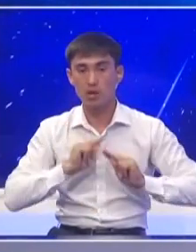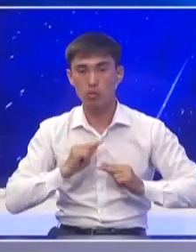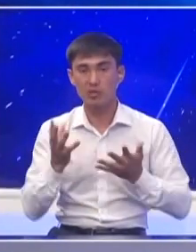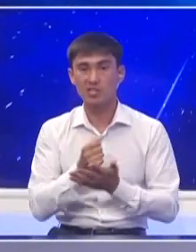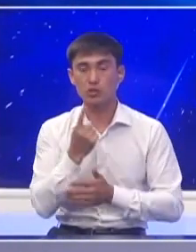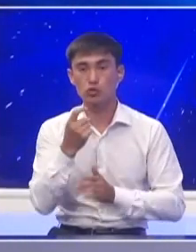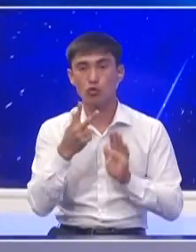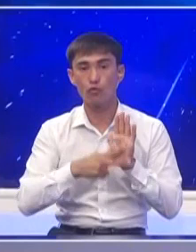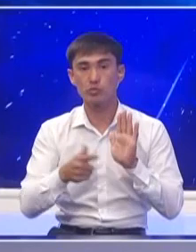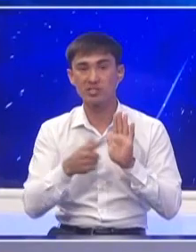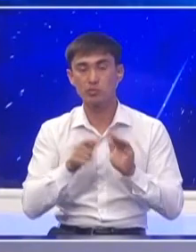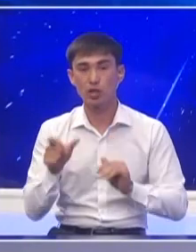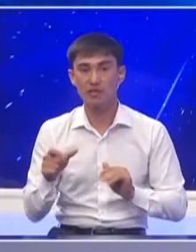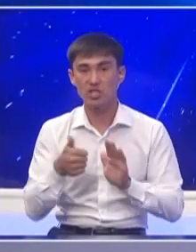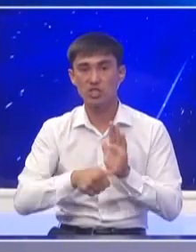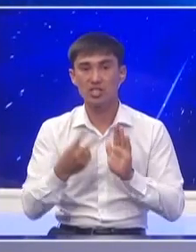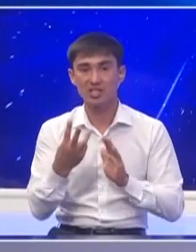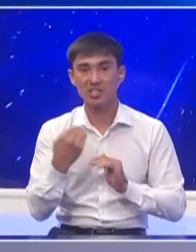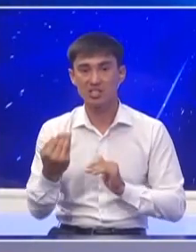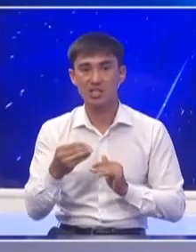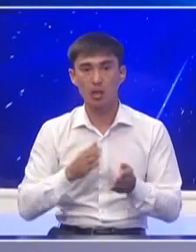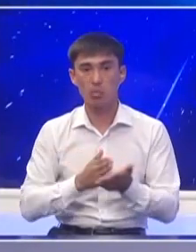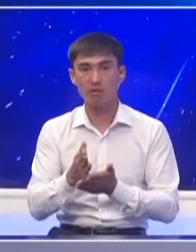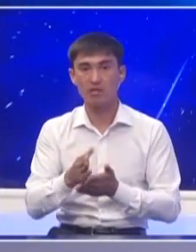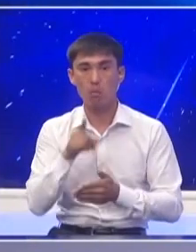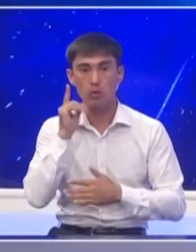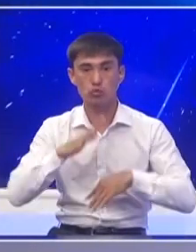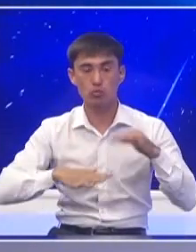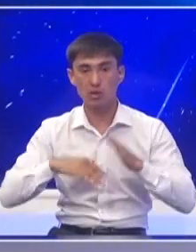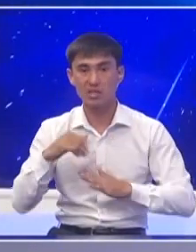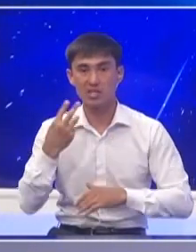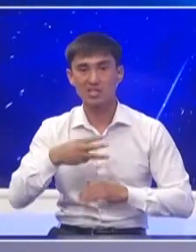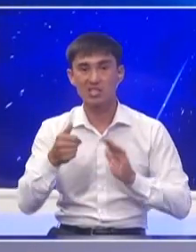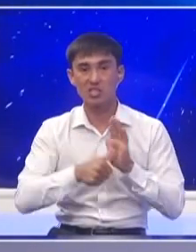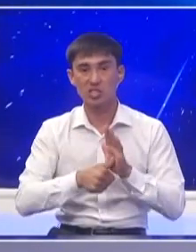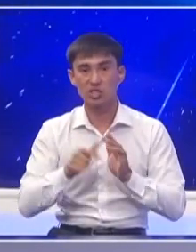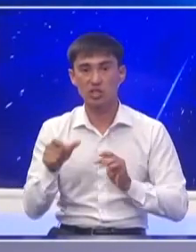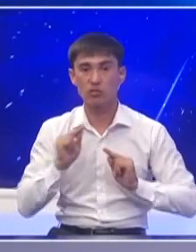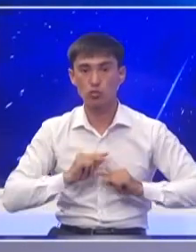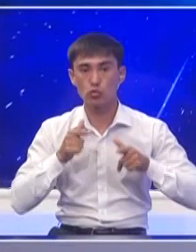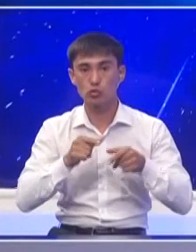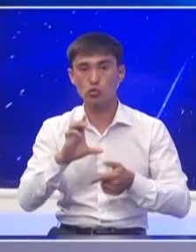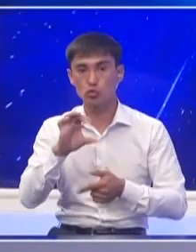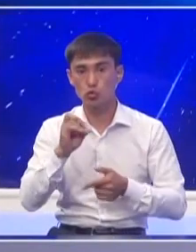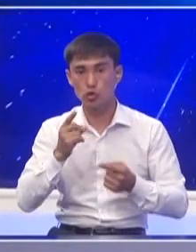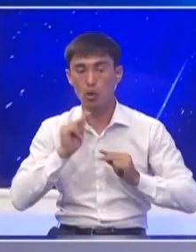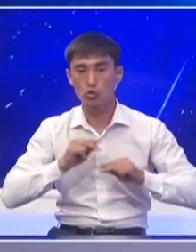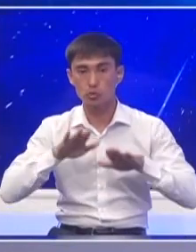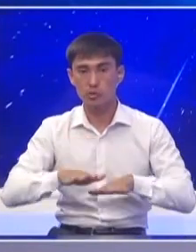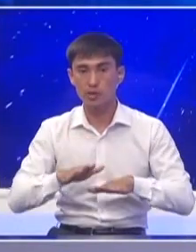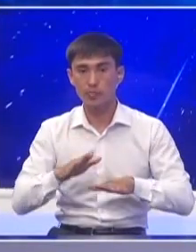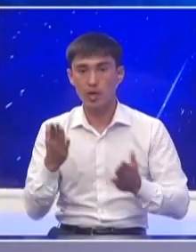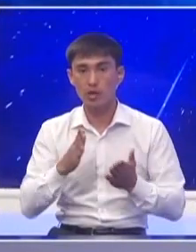нашли 187 человек. 63 из них направлены на молодежную практику. 36 человек трудоустроены на социальные рабочие